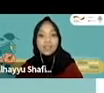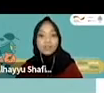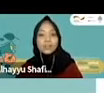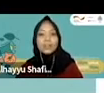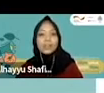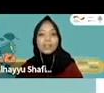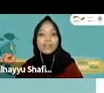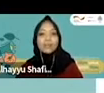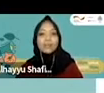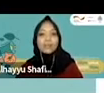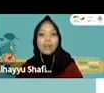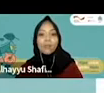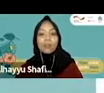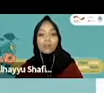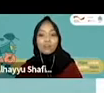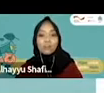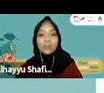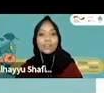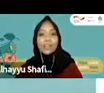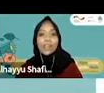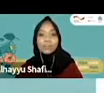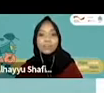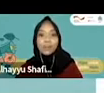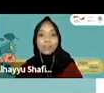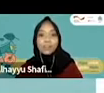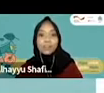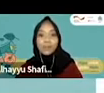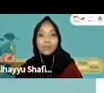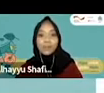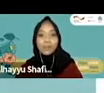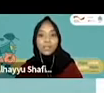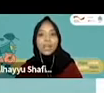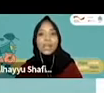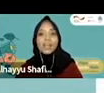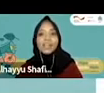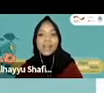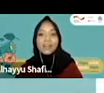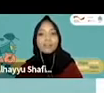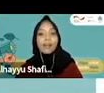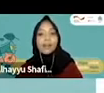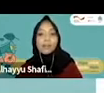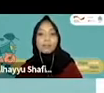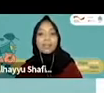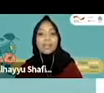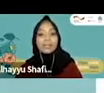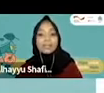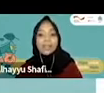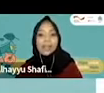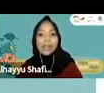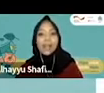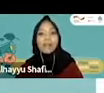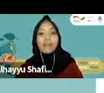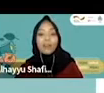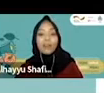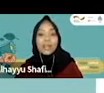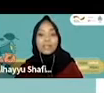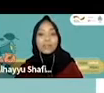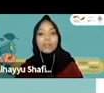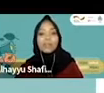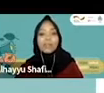sekaligus meningkatkan pengetahuan konsumen terkait praktik drink watching dan meningkatkan